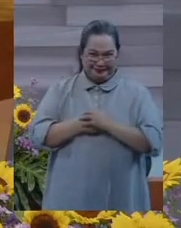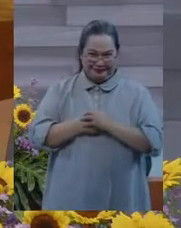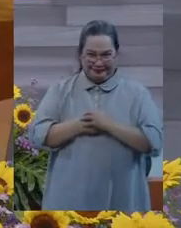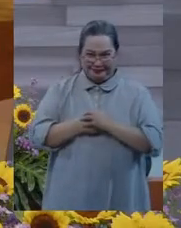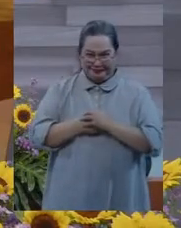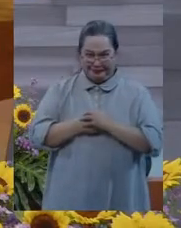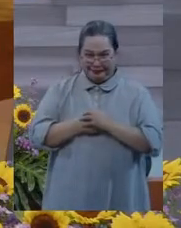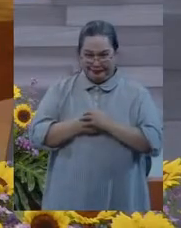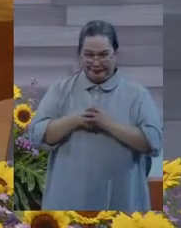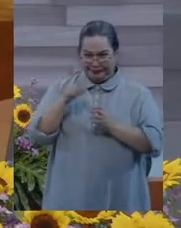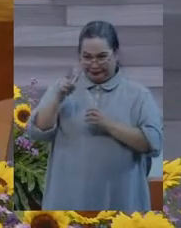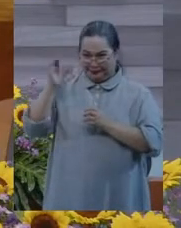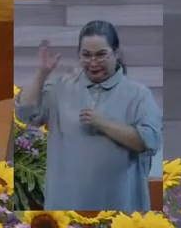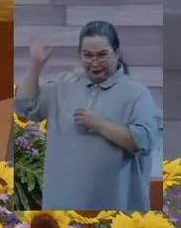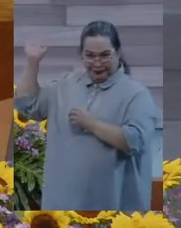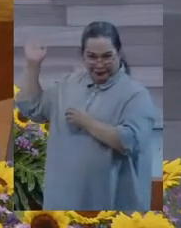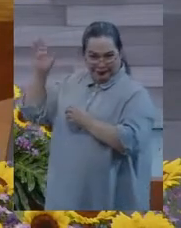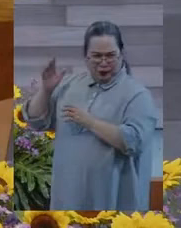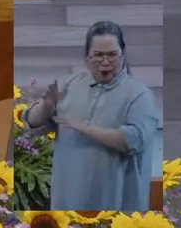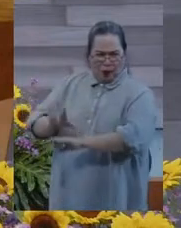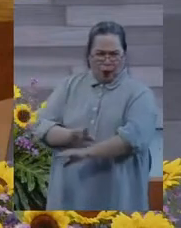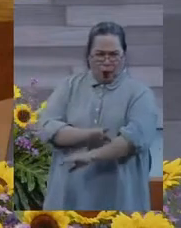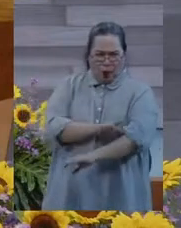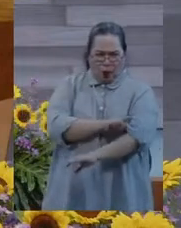Alam nyo, matagal na po akong Kristiyano,